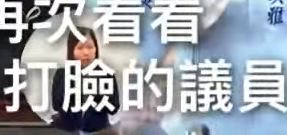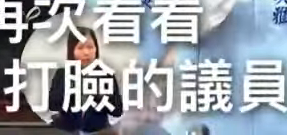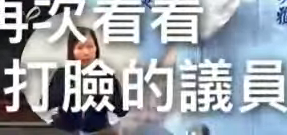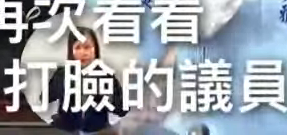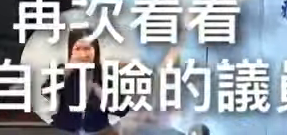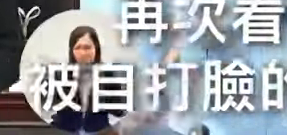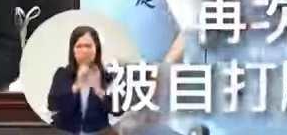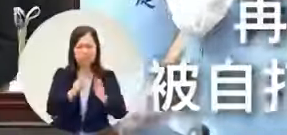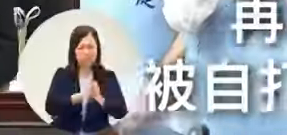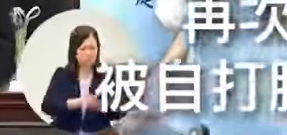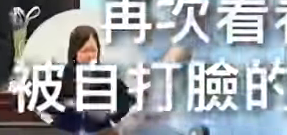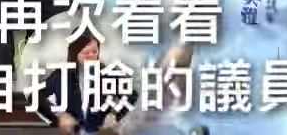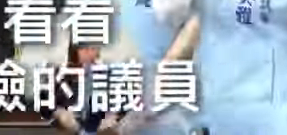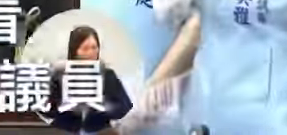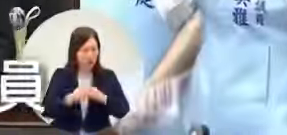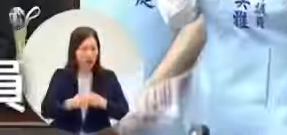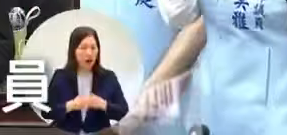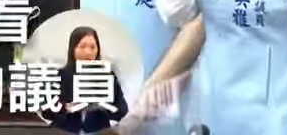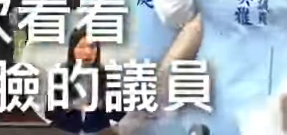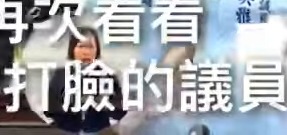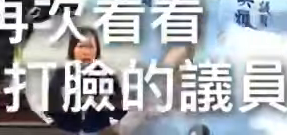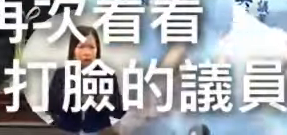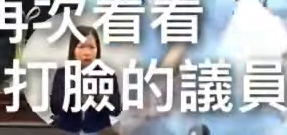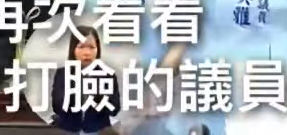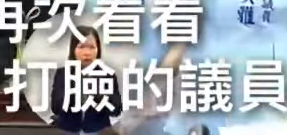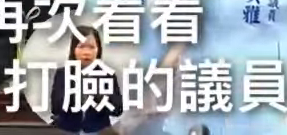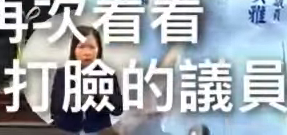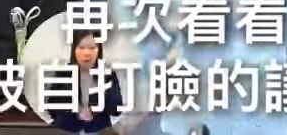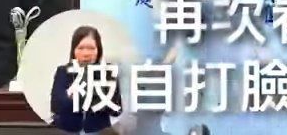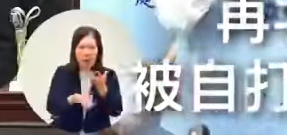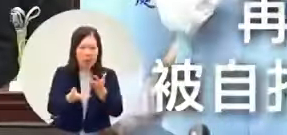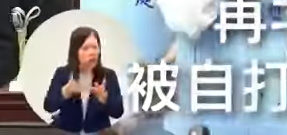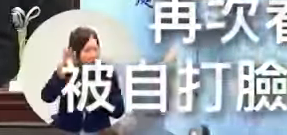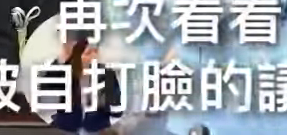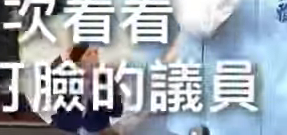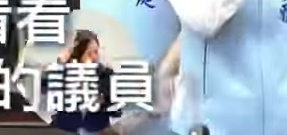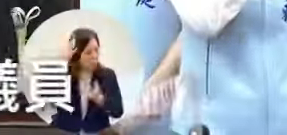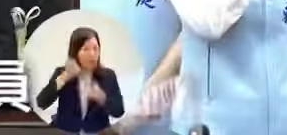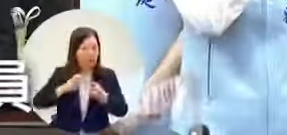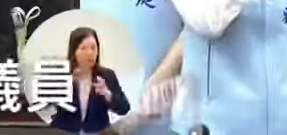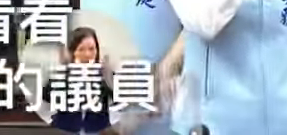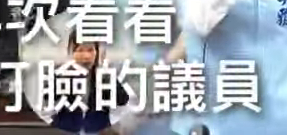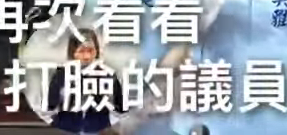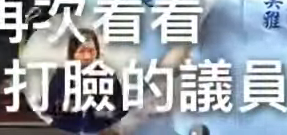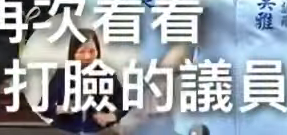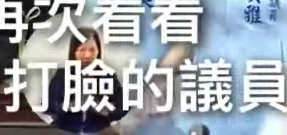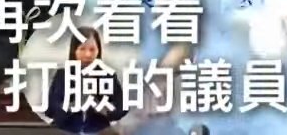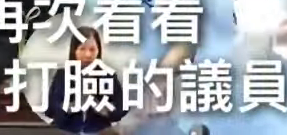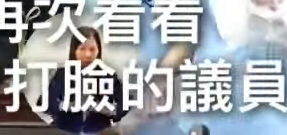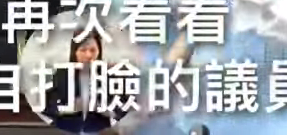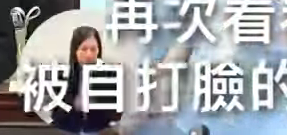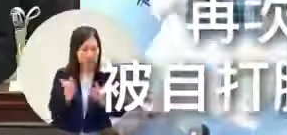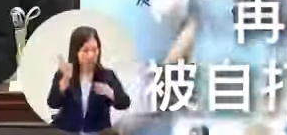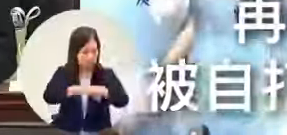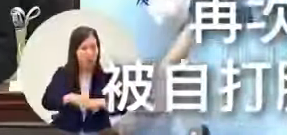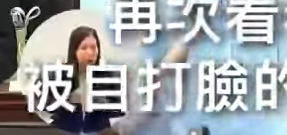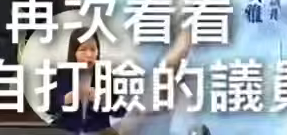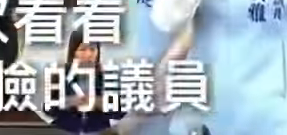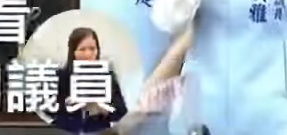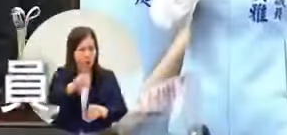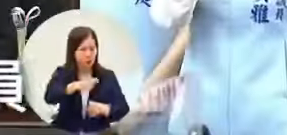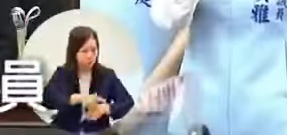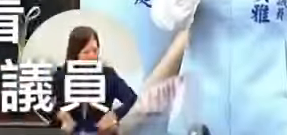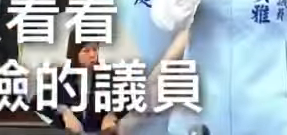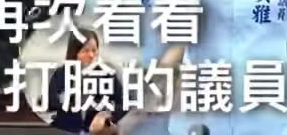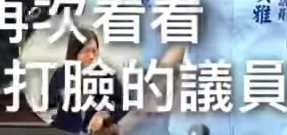长硬起来，要求我们的这些燃煤这个新达电厂的燃煤机组立即除役？你有没有这样的勇气